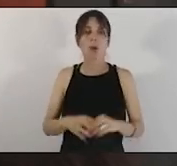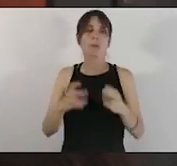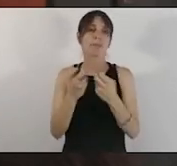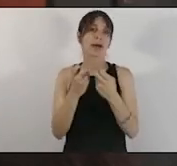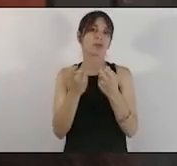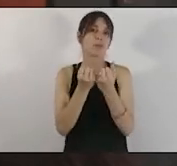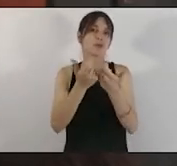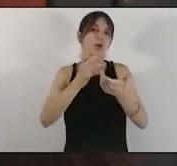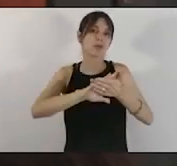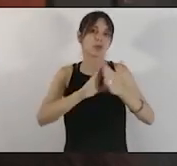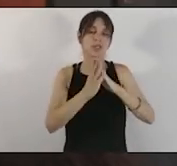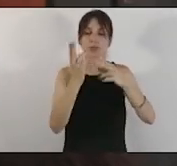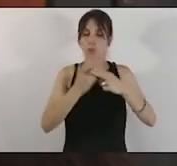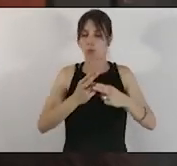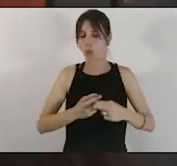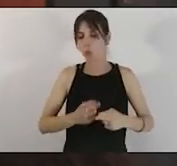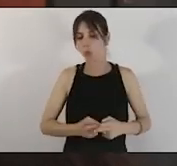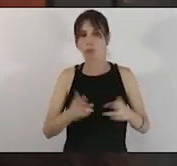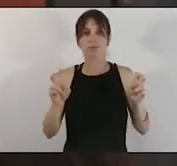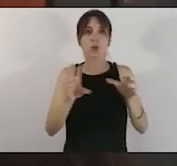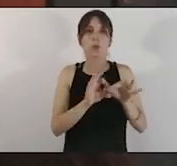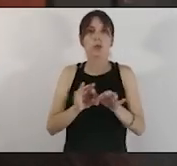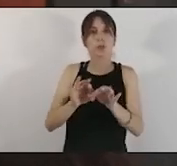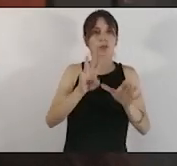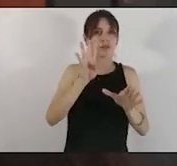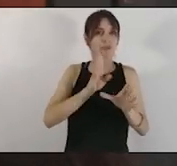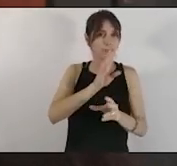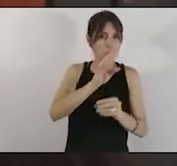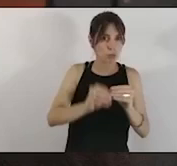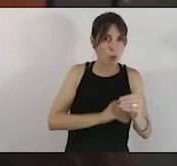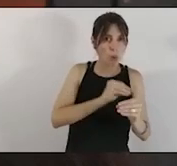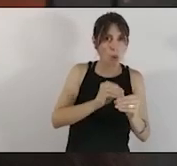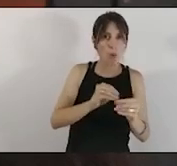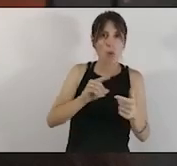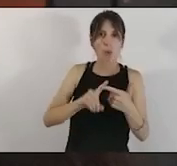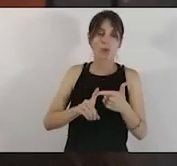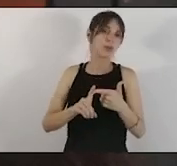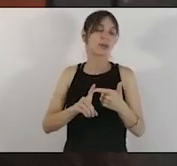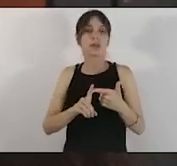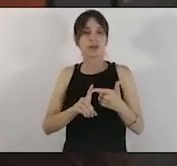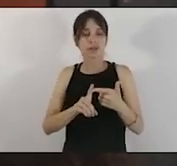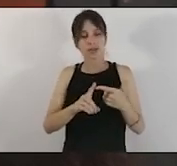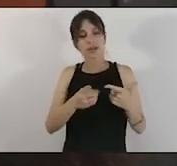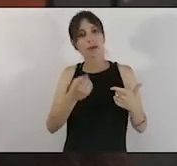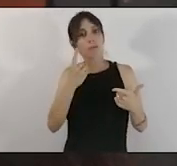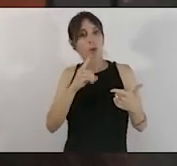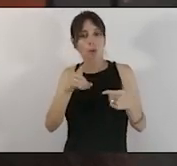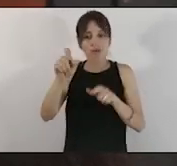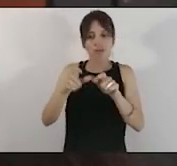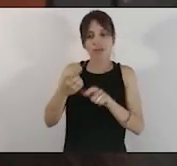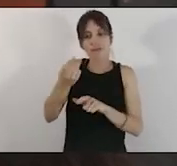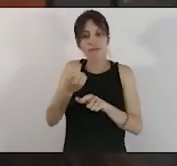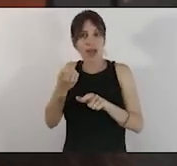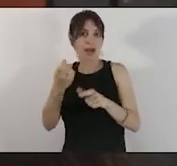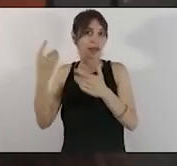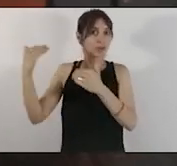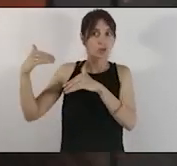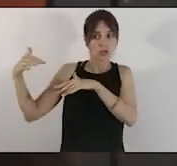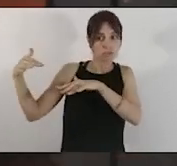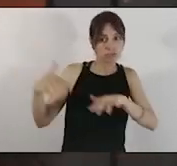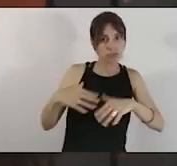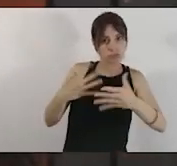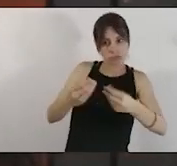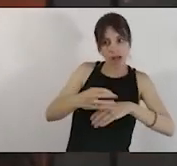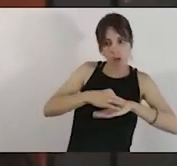quelques associations, notamment l'Union des femmes du monde, dans ses démarches d'accompagner les femmes migrantes, l'Information Marseille